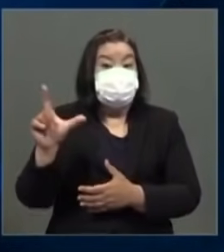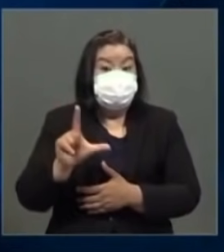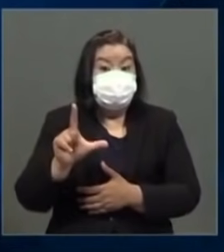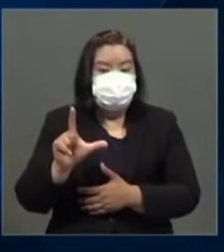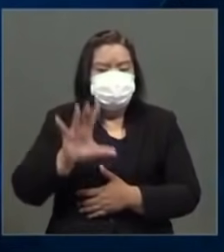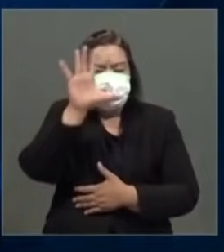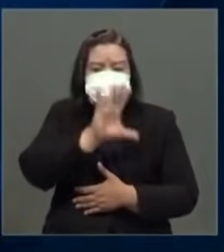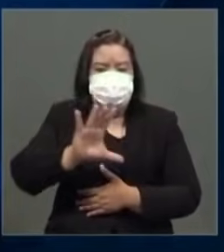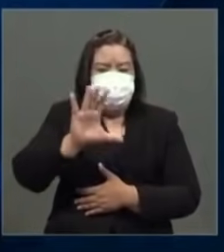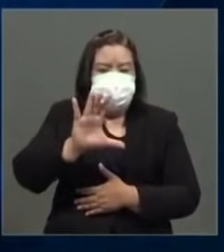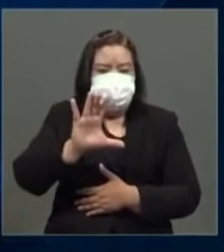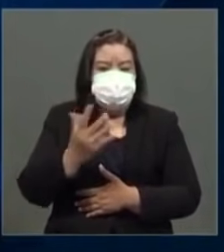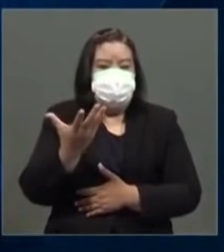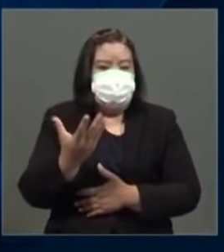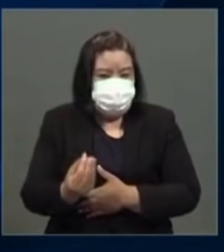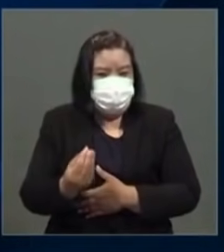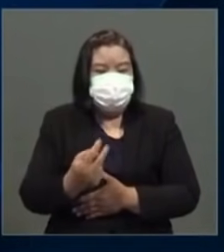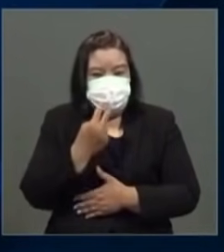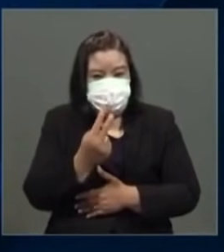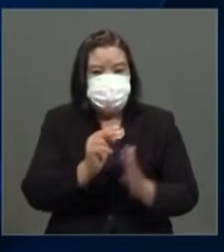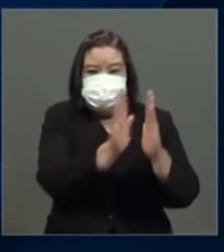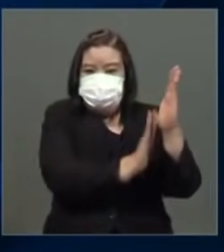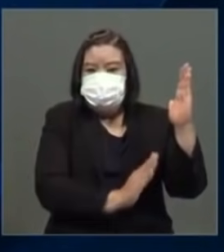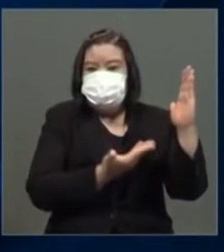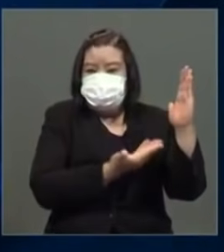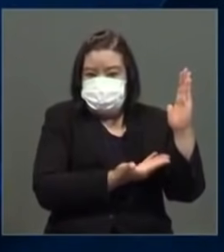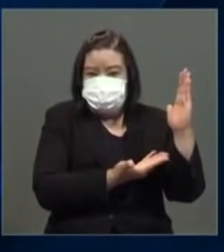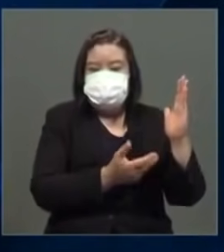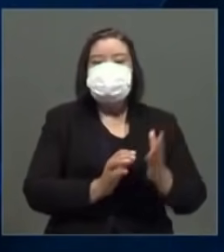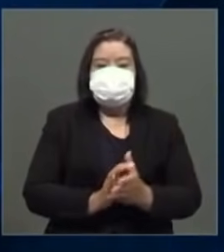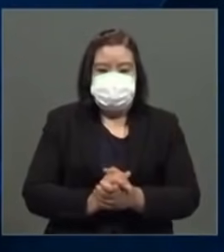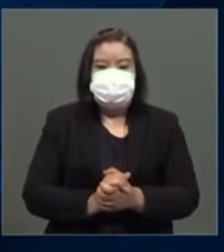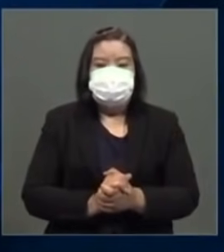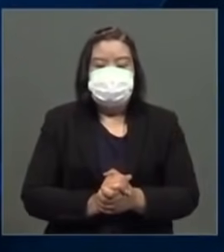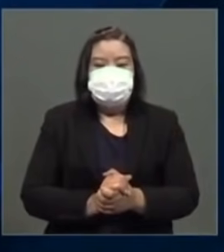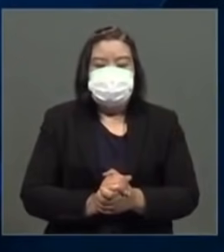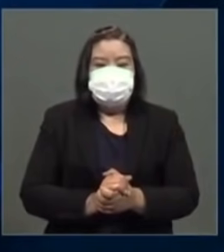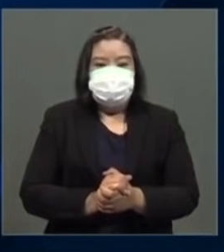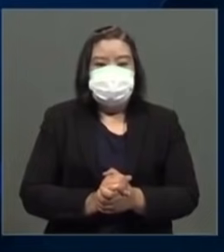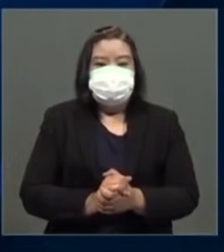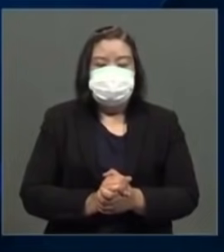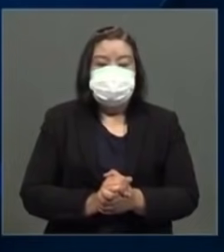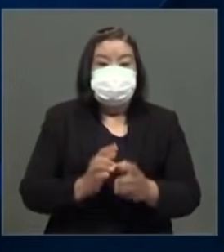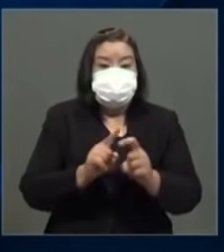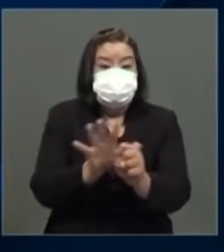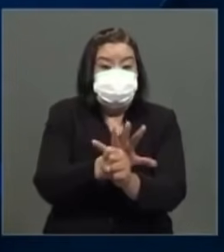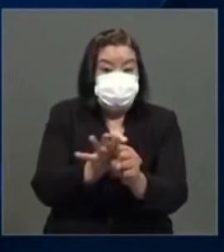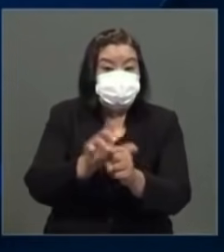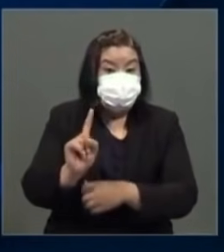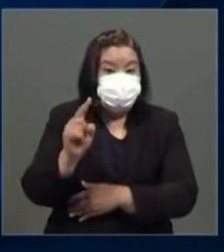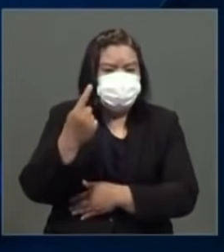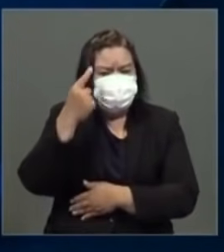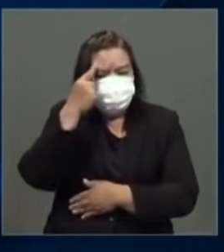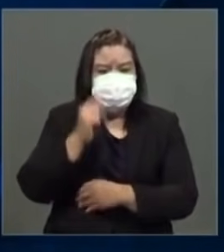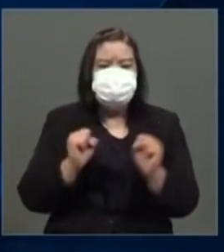ครับเหลืองอ่อนก็ลงมาตามส่วนอย่างที่ว่านี้แต่พอมาดูอีกสายพันธุ์ก็คือที่เรากังวลใจ